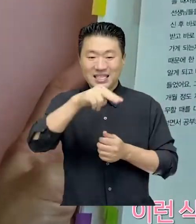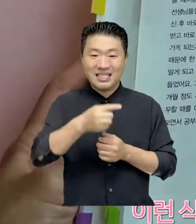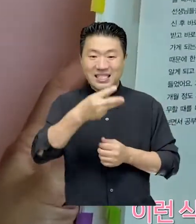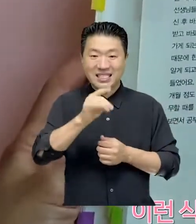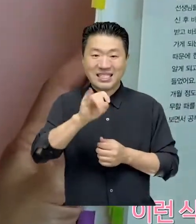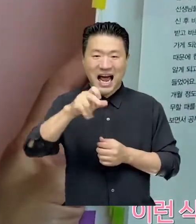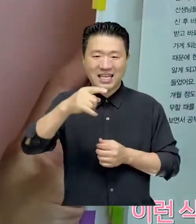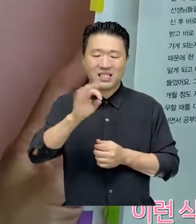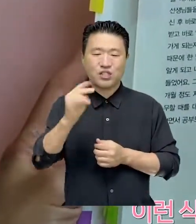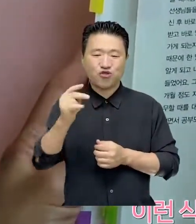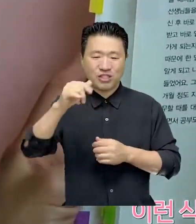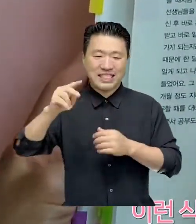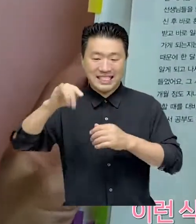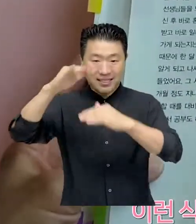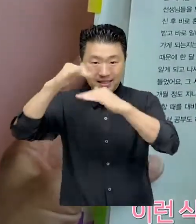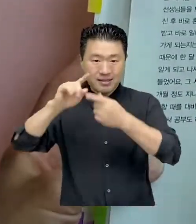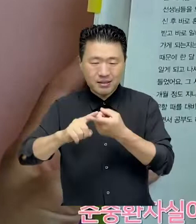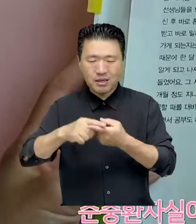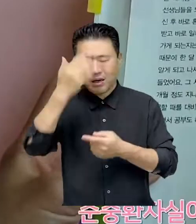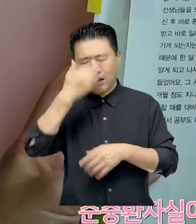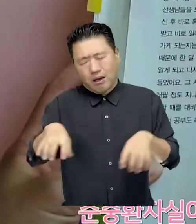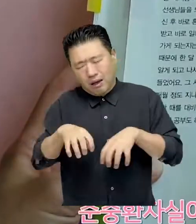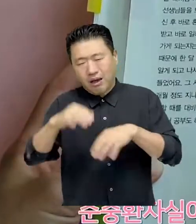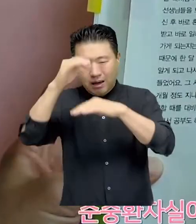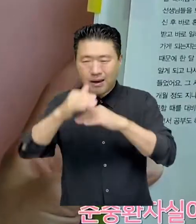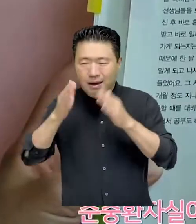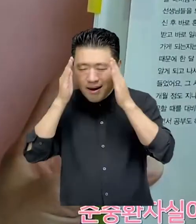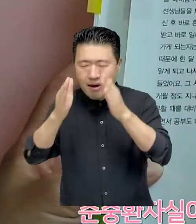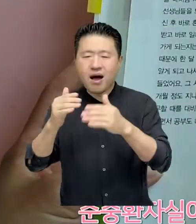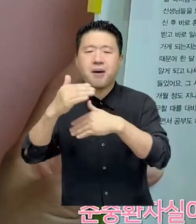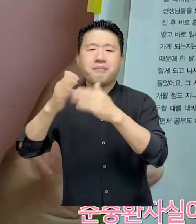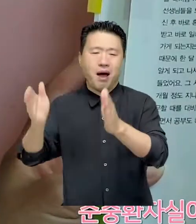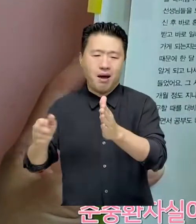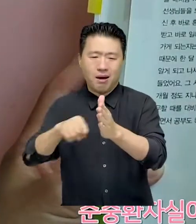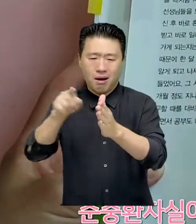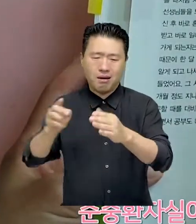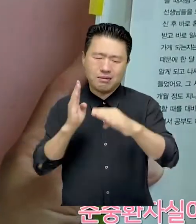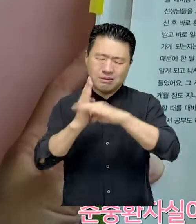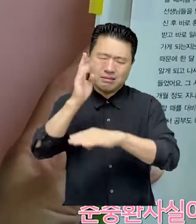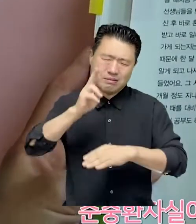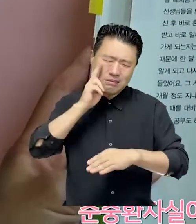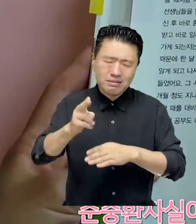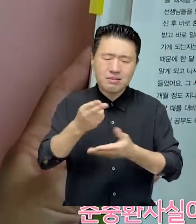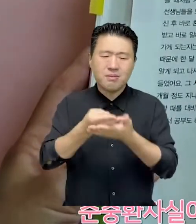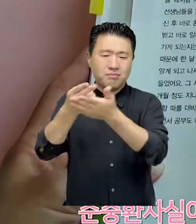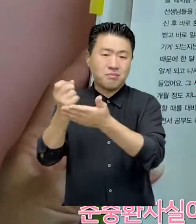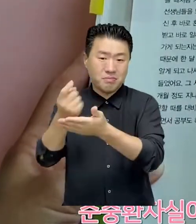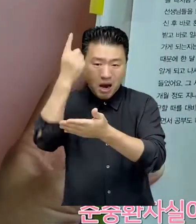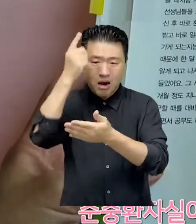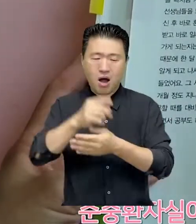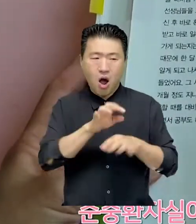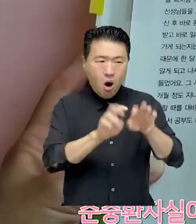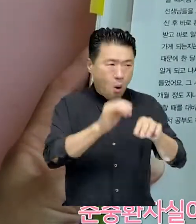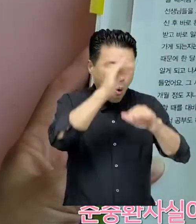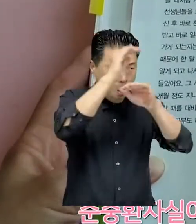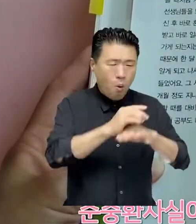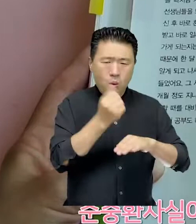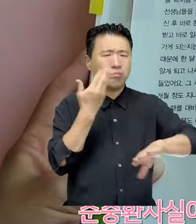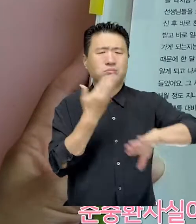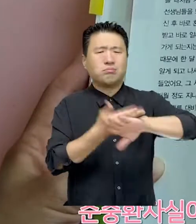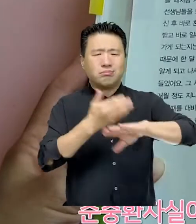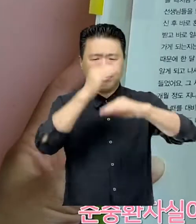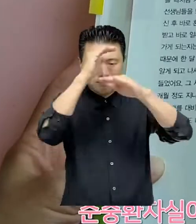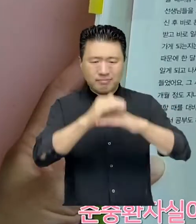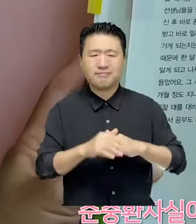예시를 넣어놨고요. 스트롱 유닛이라는 뇌졸중 집중관리 치료실은 준중한 자실이기 때문에 워드랑 조금